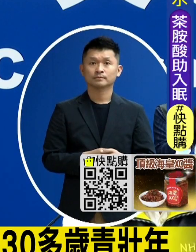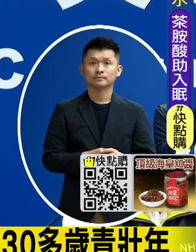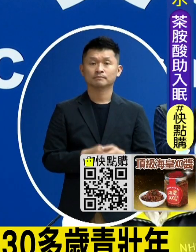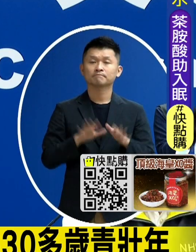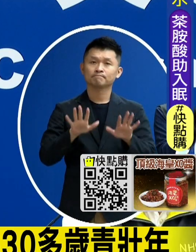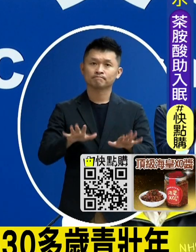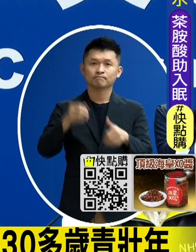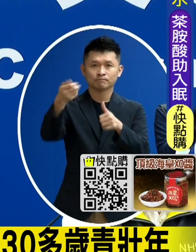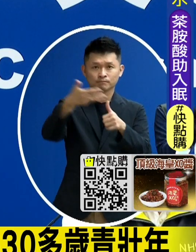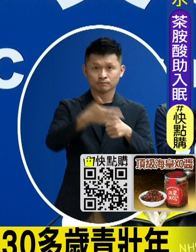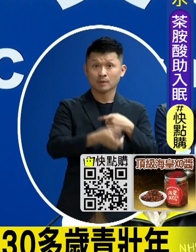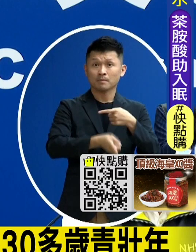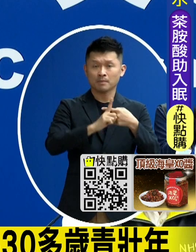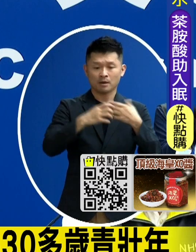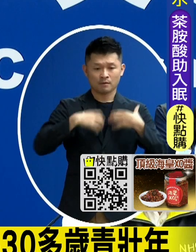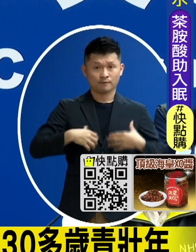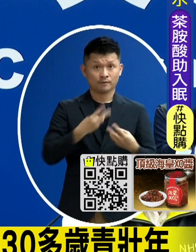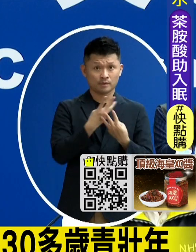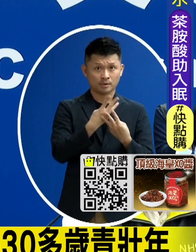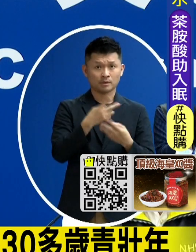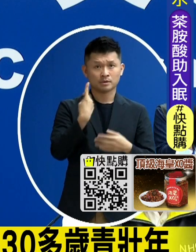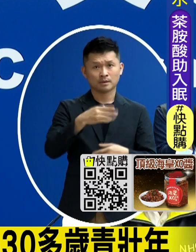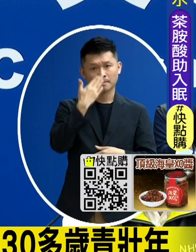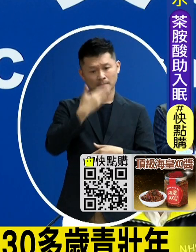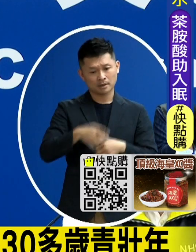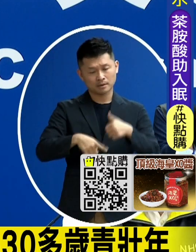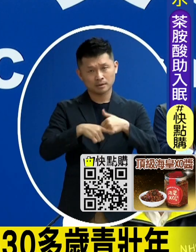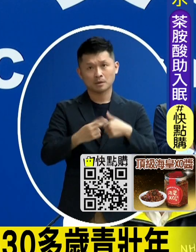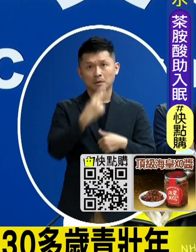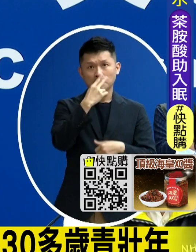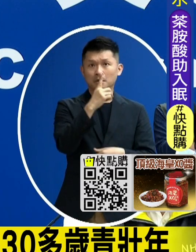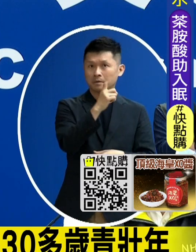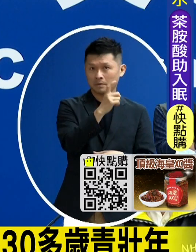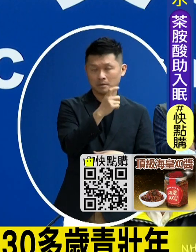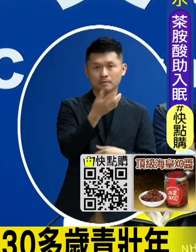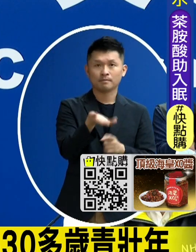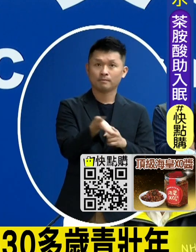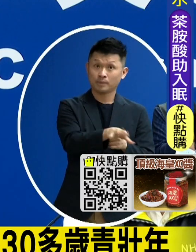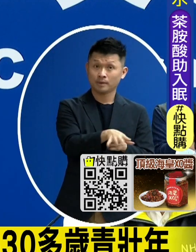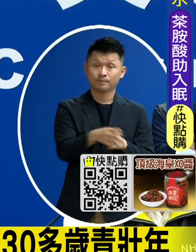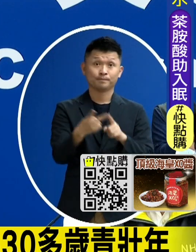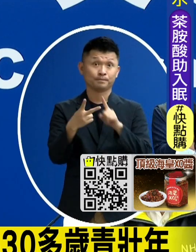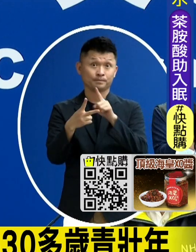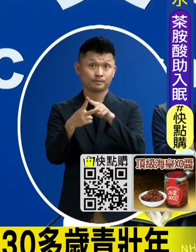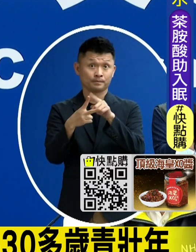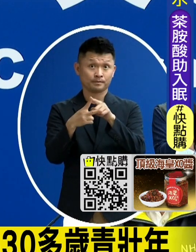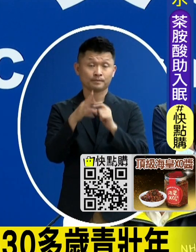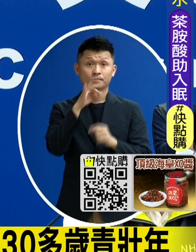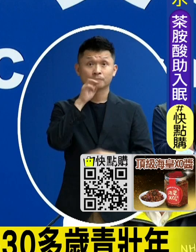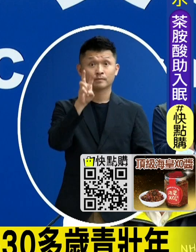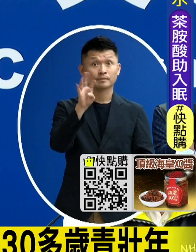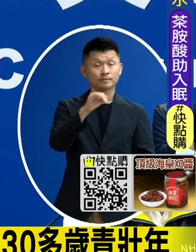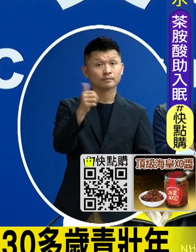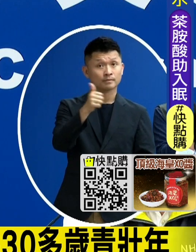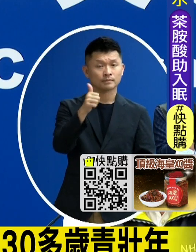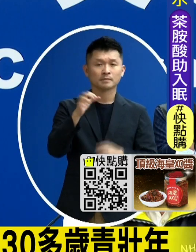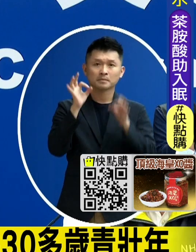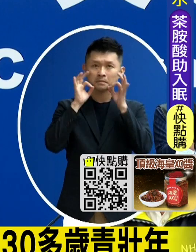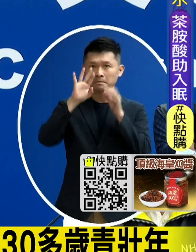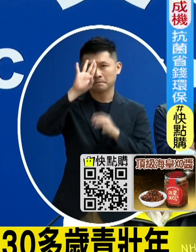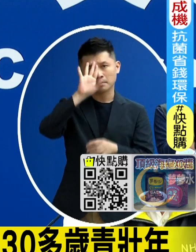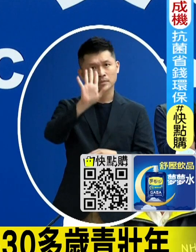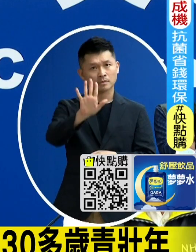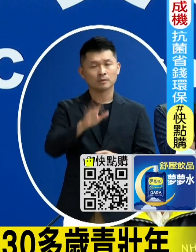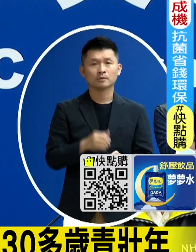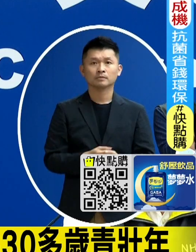因为染疫之后罹患肺炎跟败血性休克而过世。另外有一位是30多岁的男性，本身有癌症的病